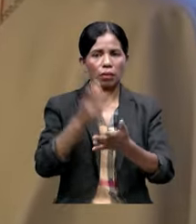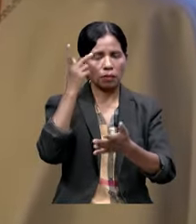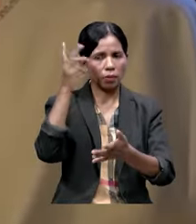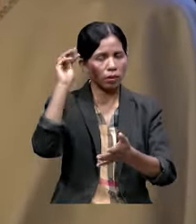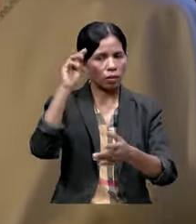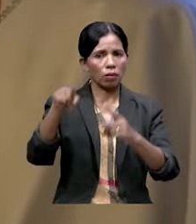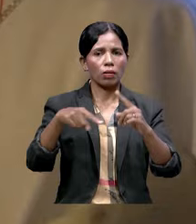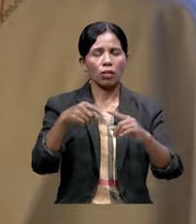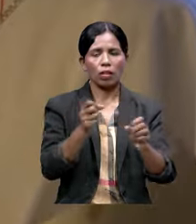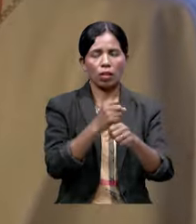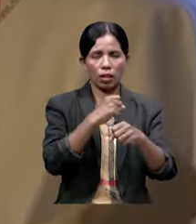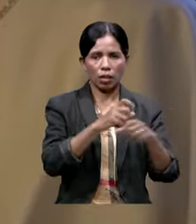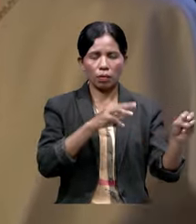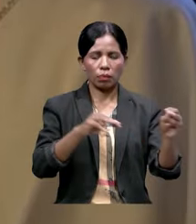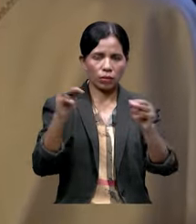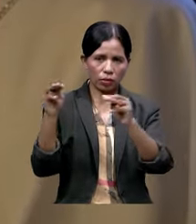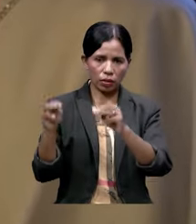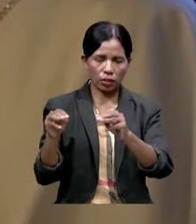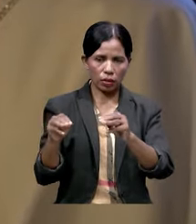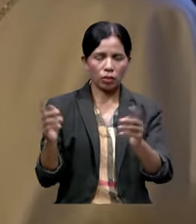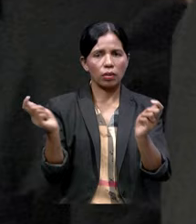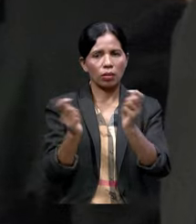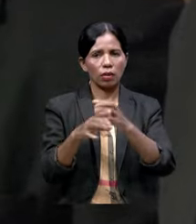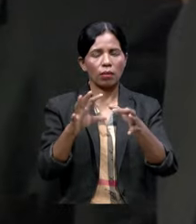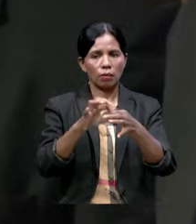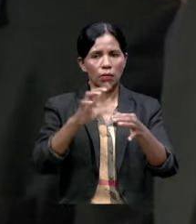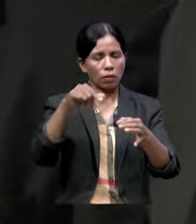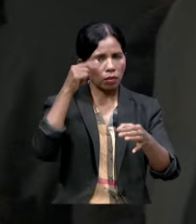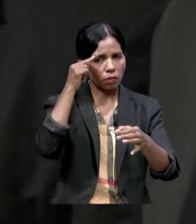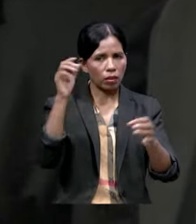bang hira halo duni budan saruma. Ho di troka membro guvernu